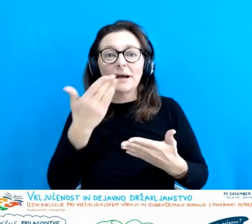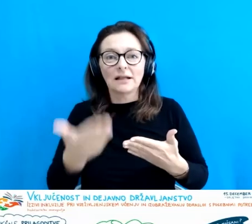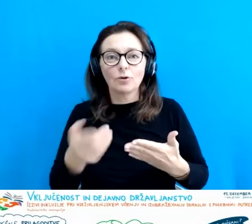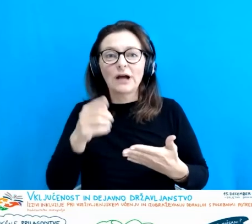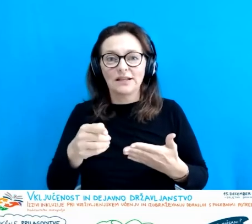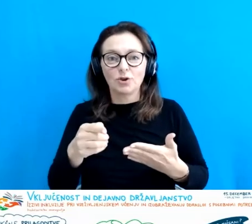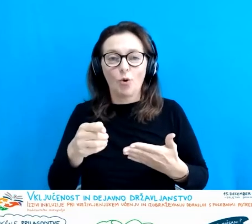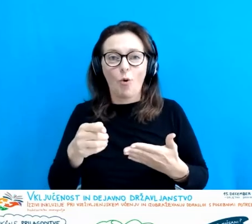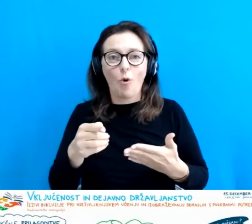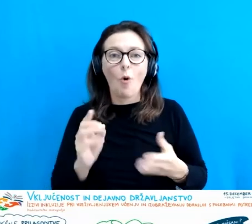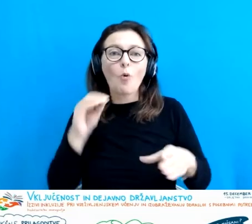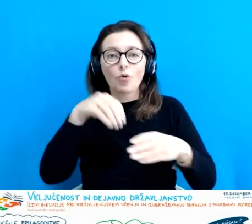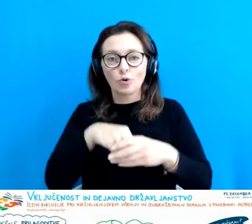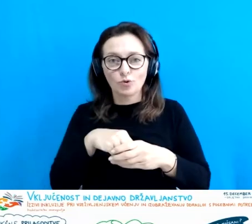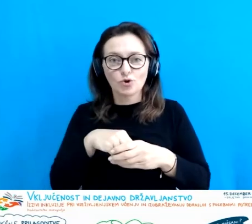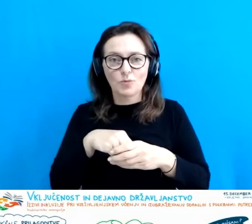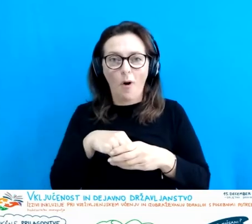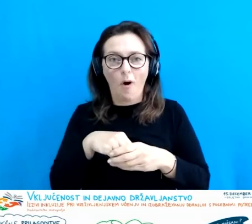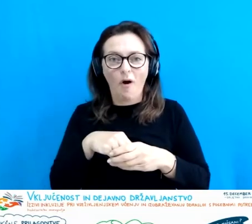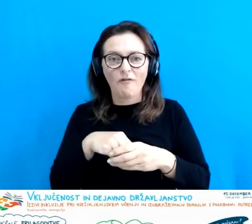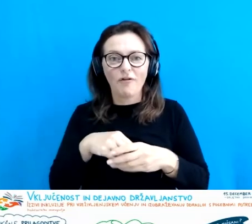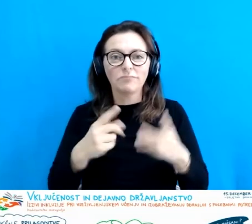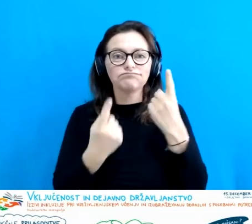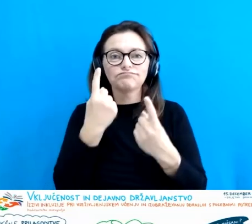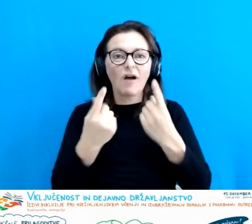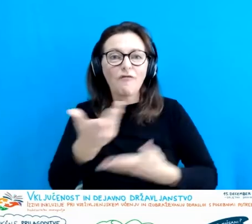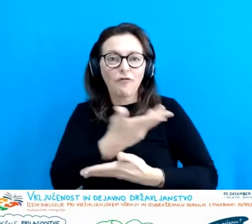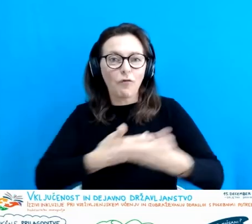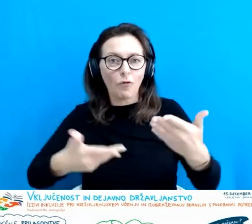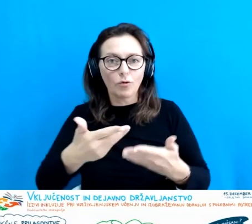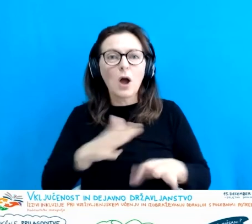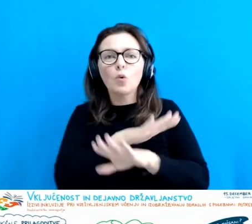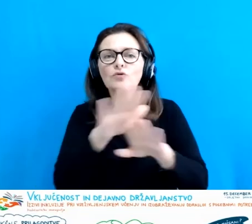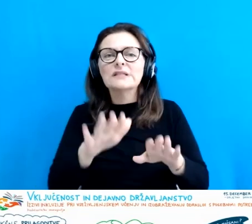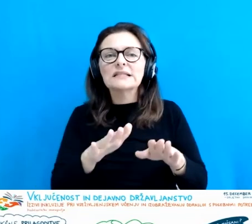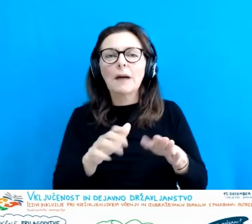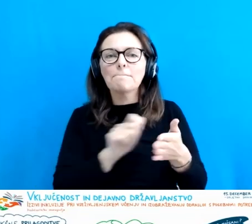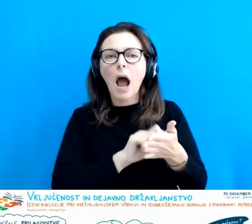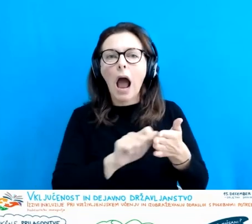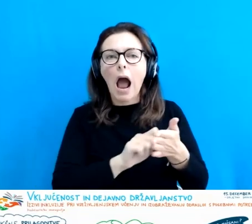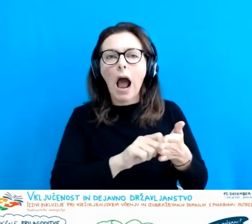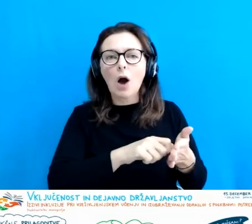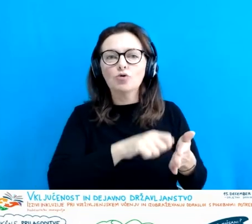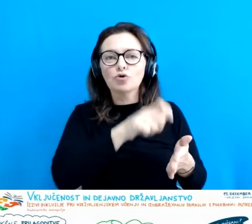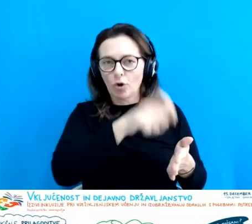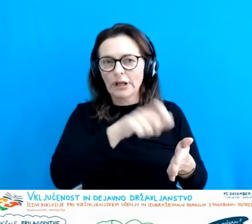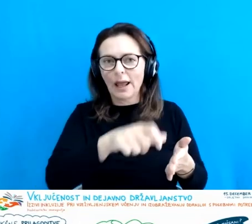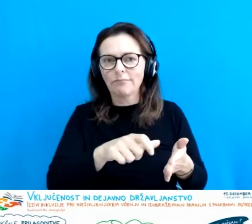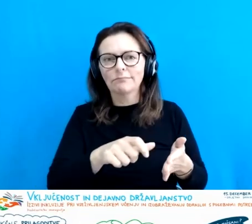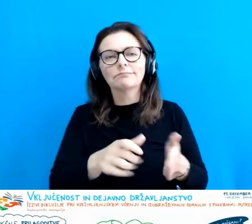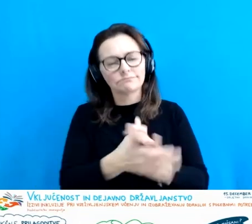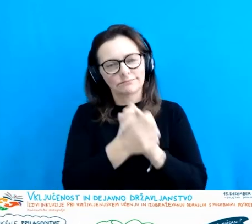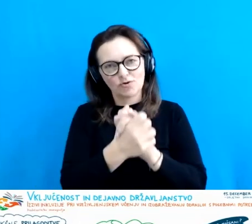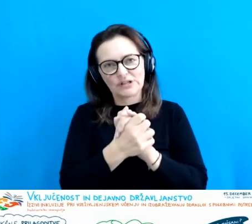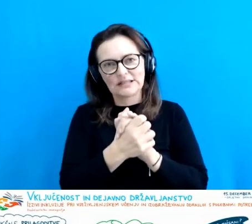forum, gospa Ida. Tako da vsem avtorjem iskrene čestitke. Prihajam iz okolja, ker je bilo to zelo močno področje za